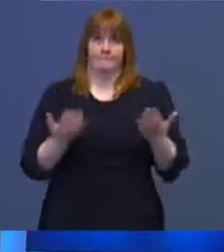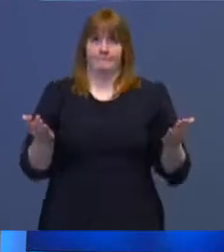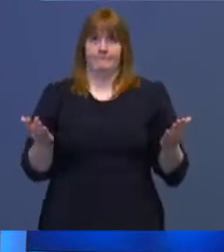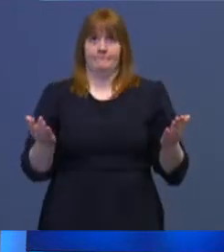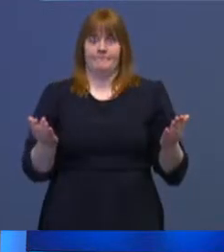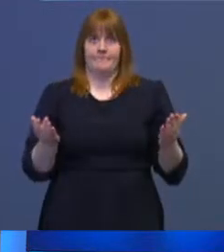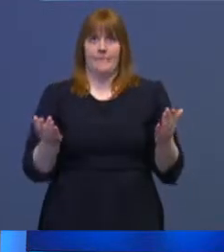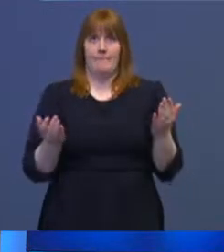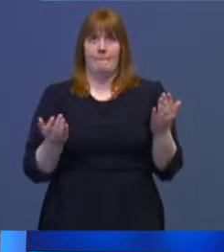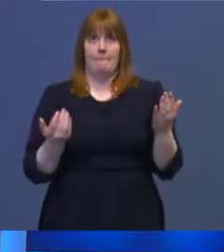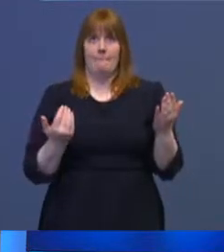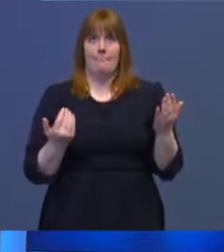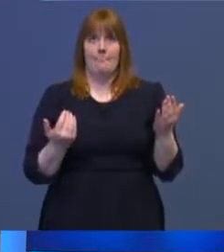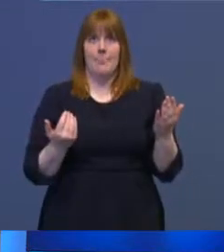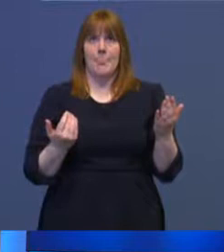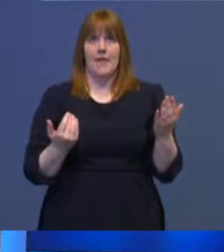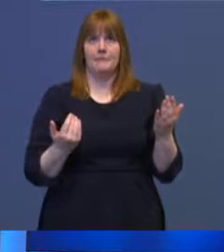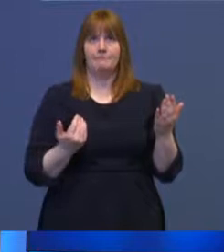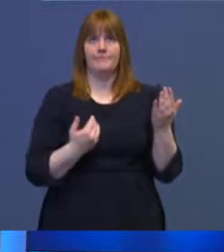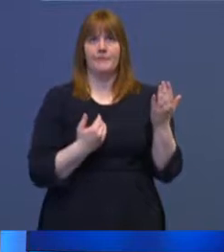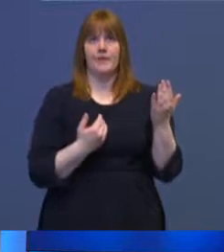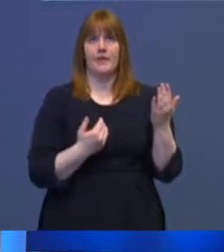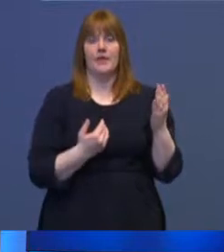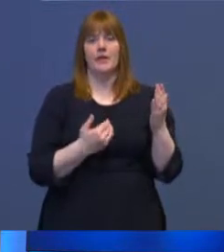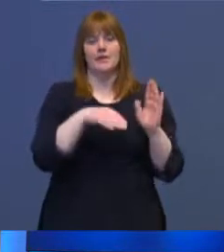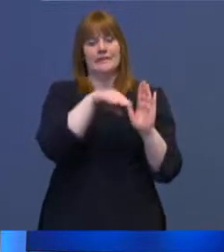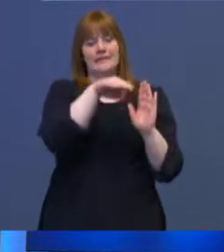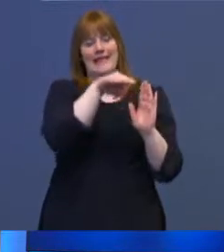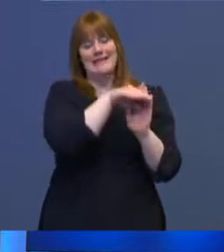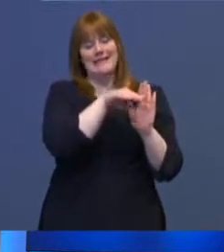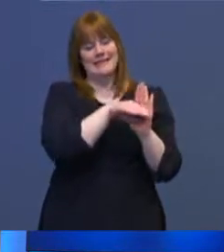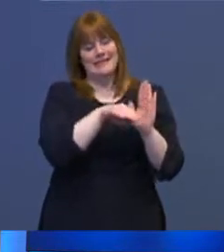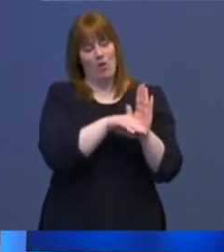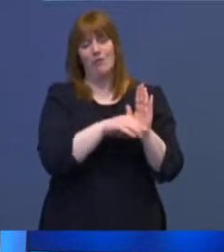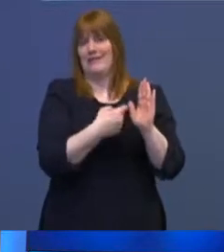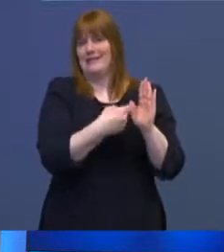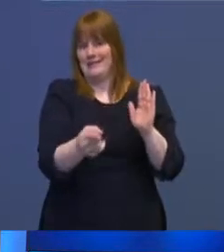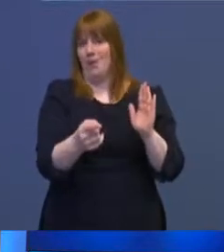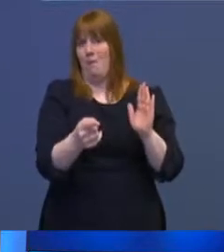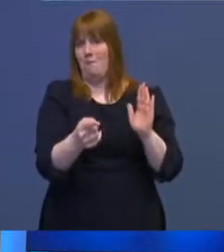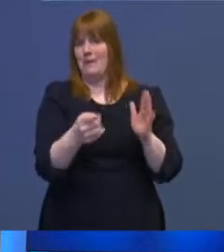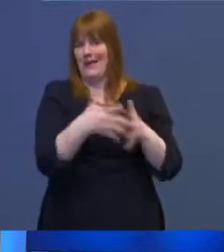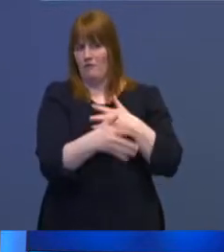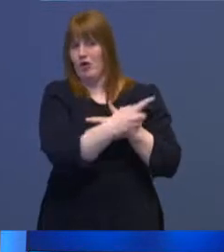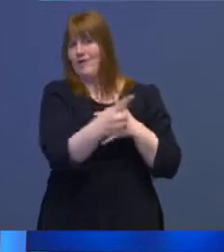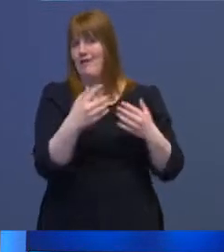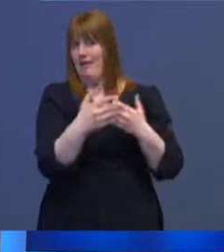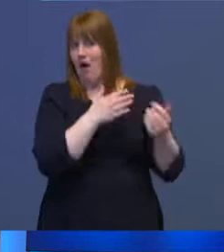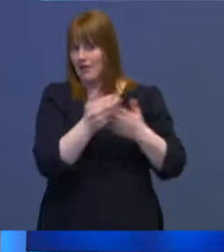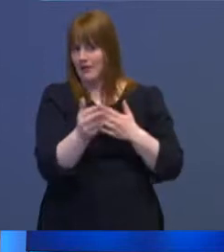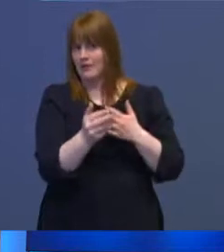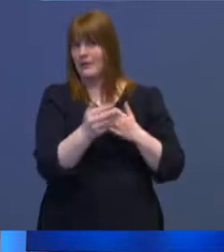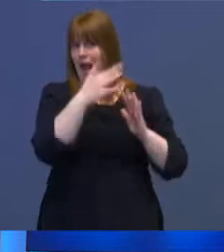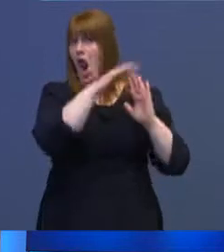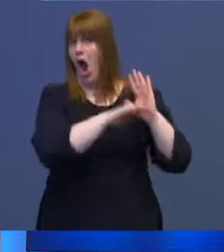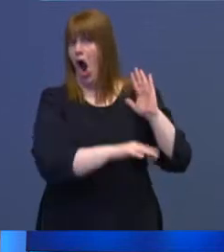Listen over benevnelser på de som begår disse ansvar for disse handlingene lang. Både motivert i